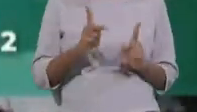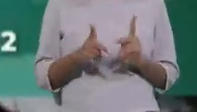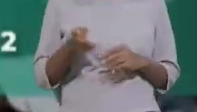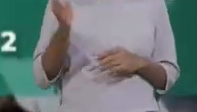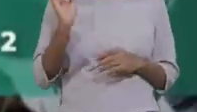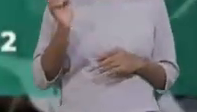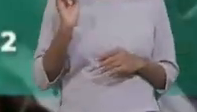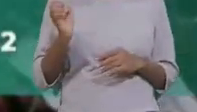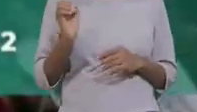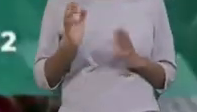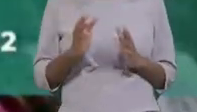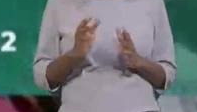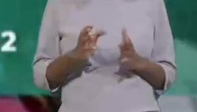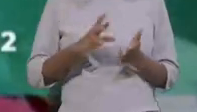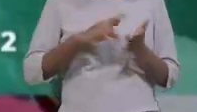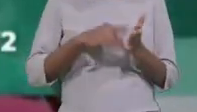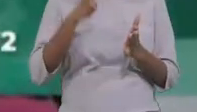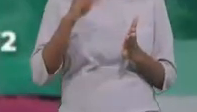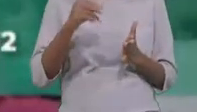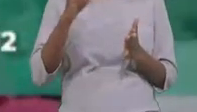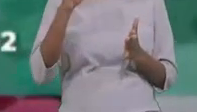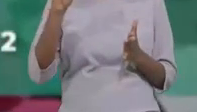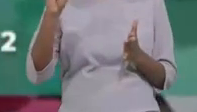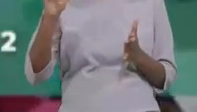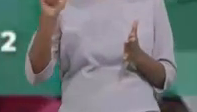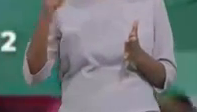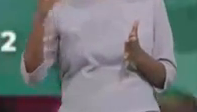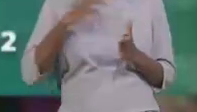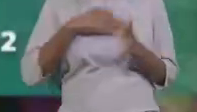Rapporté par deux évangiles différents, Matthieu et Luc.